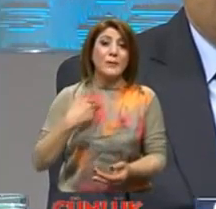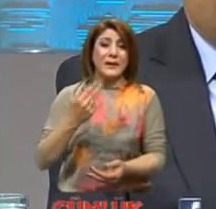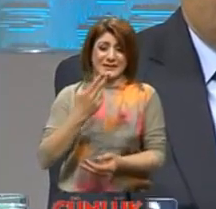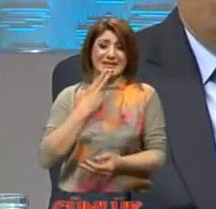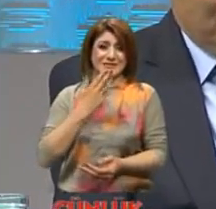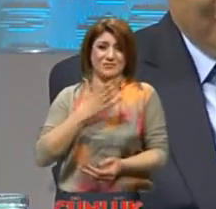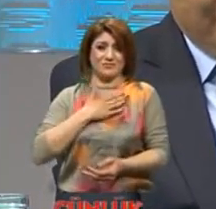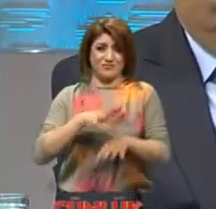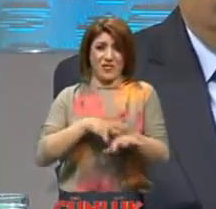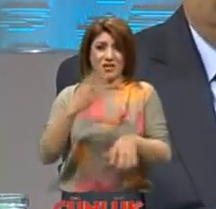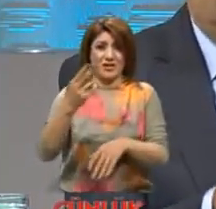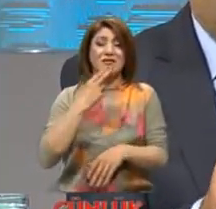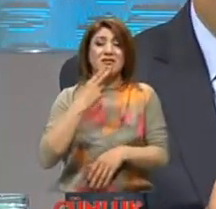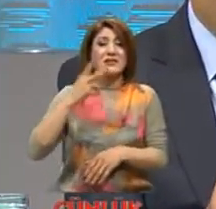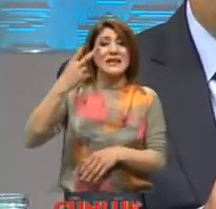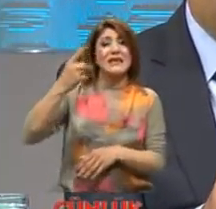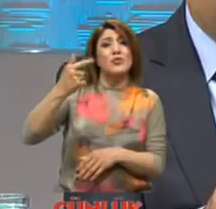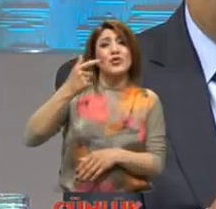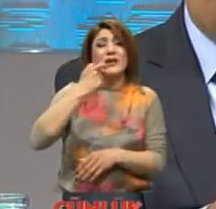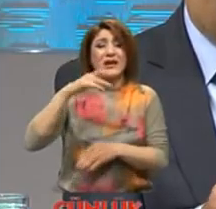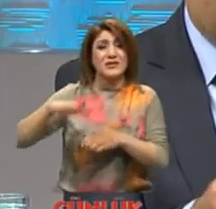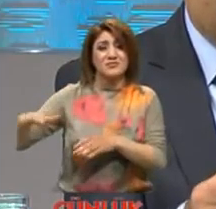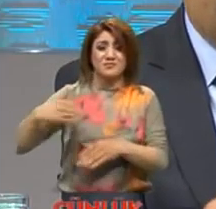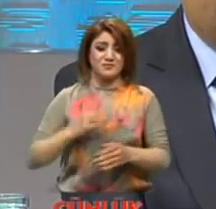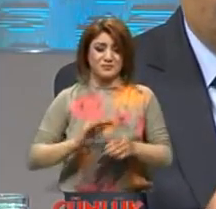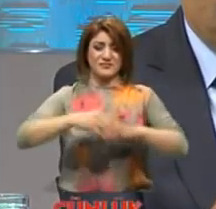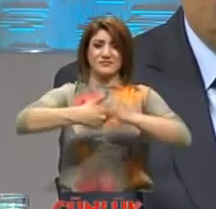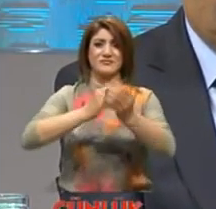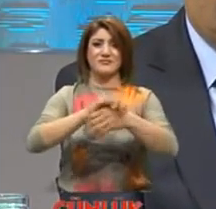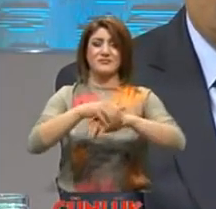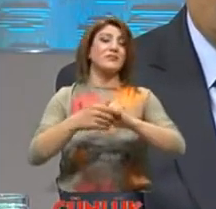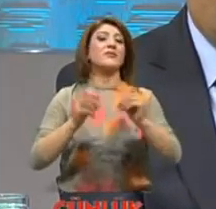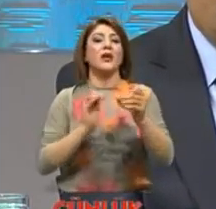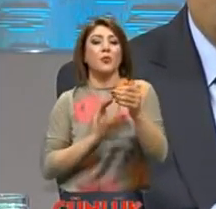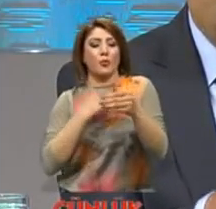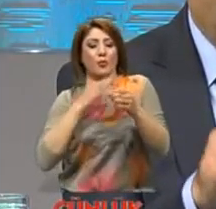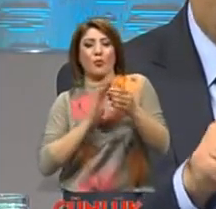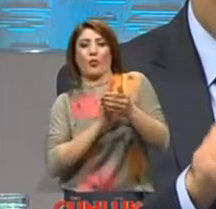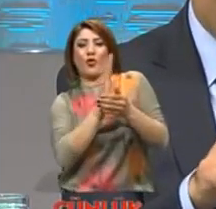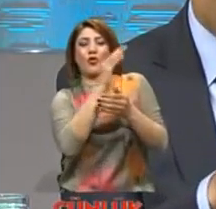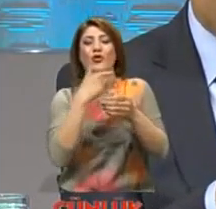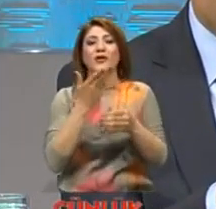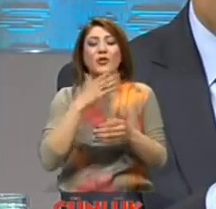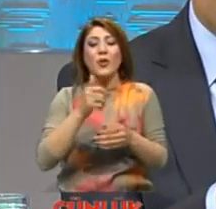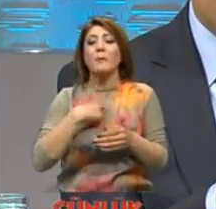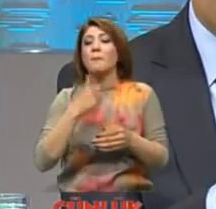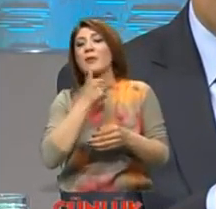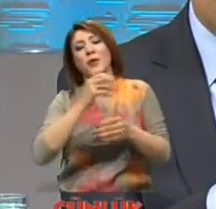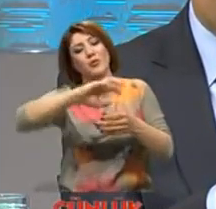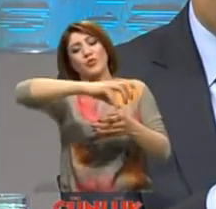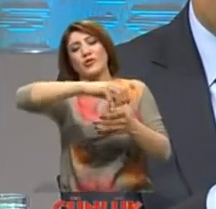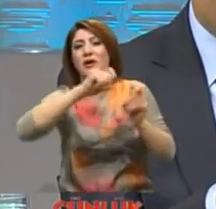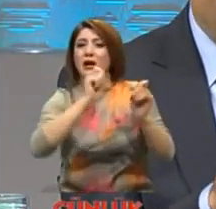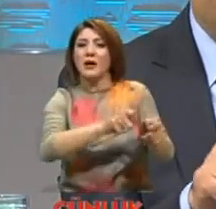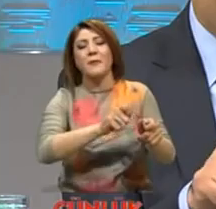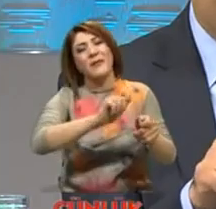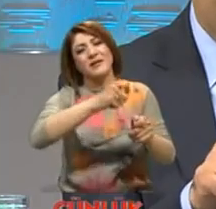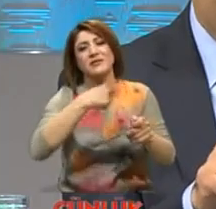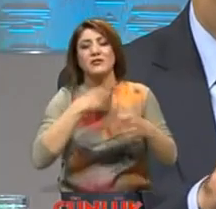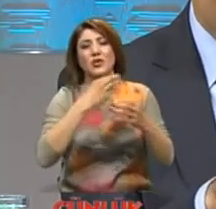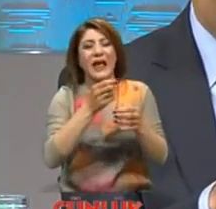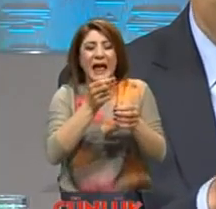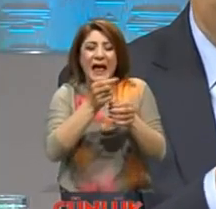2,5 yaşındaydı. Kucağıma aldım. Boyu yetişmiyor. Lavaboda elini yıkamaz için, dişini fırçalamaz için öğretmeye çalışıyorum. Baba musluğu kapat dedi. Evet.